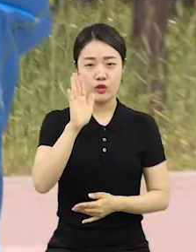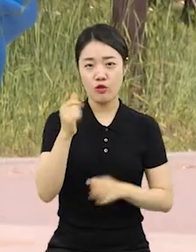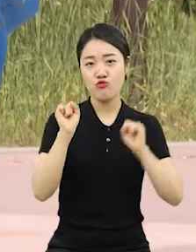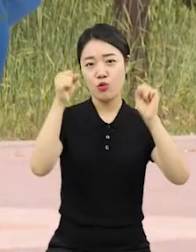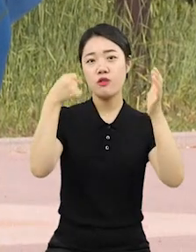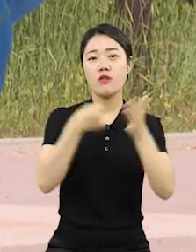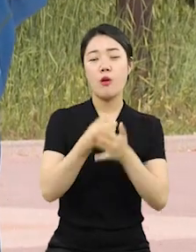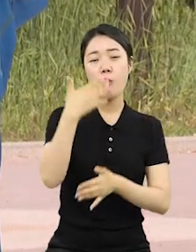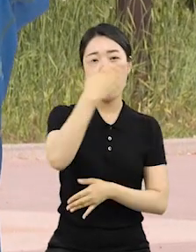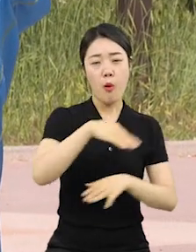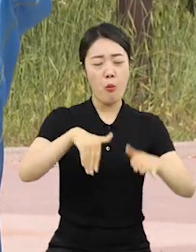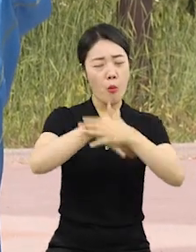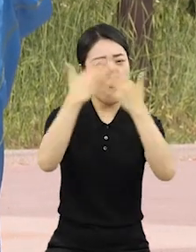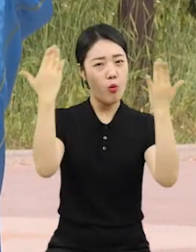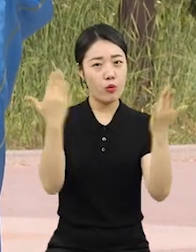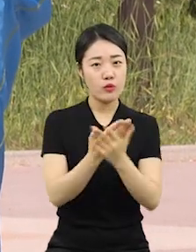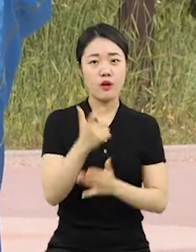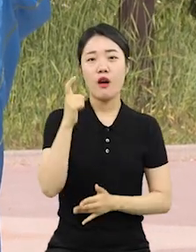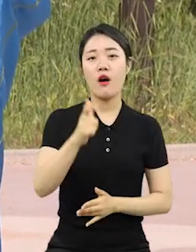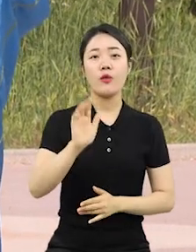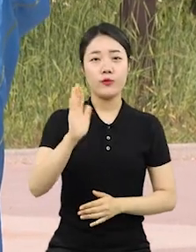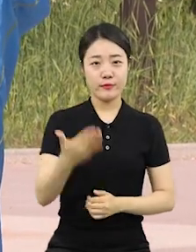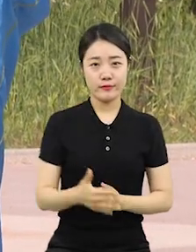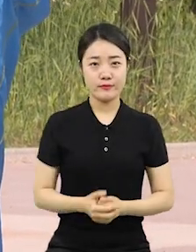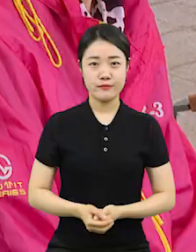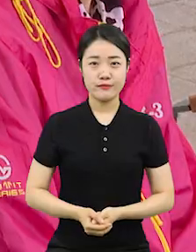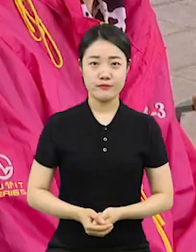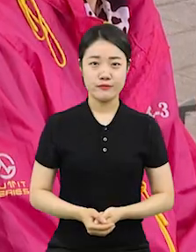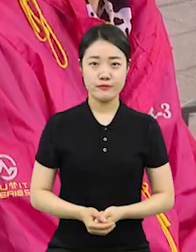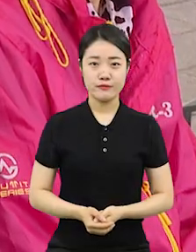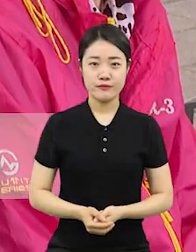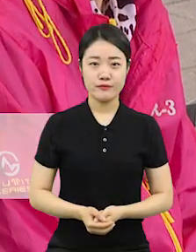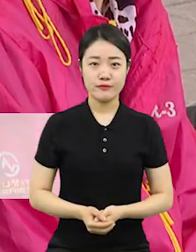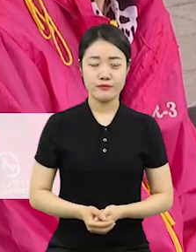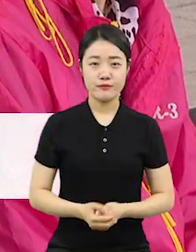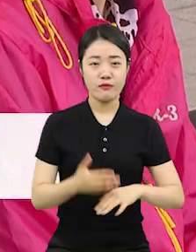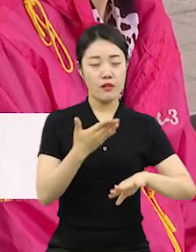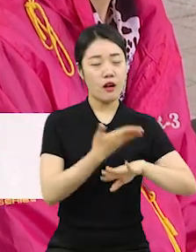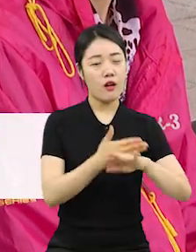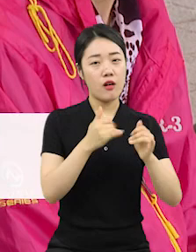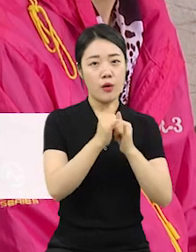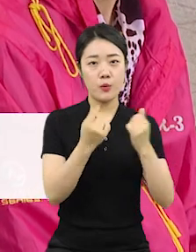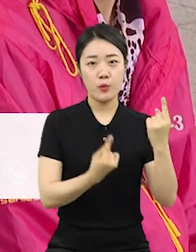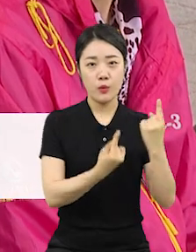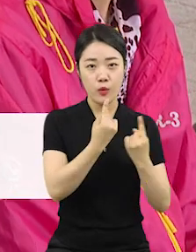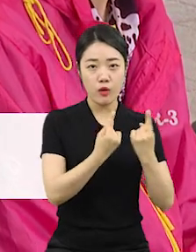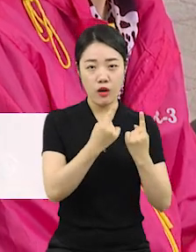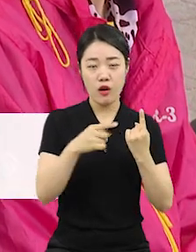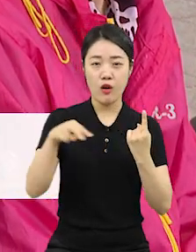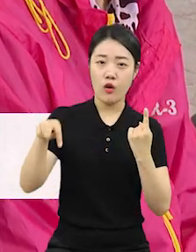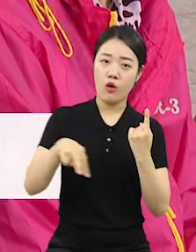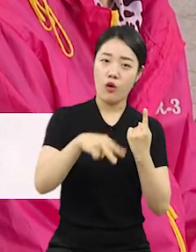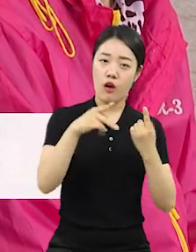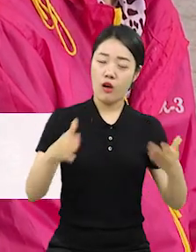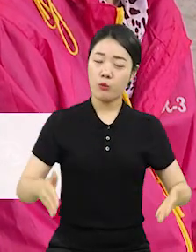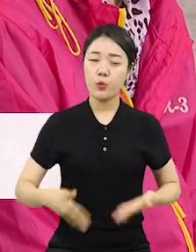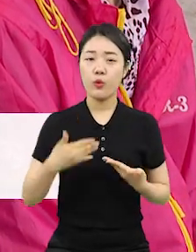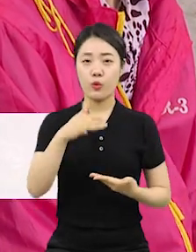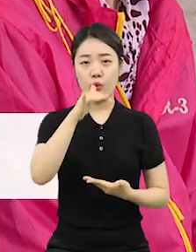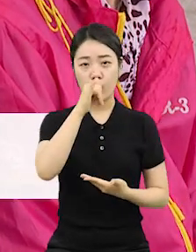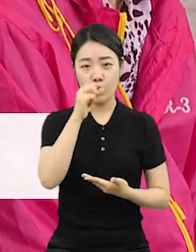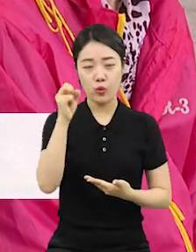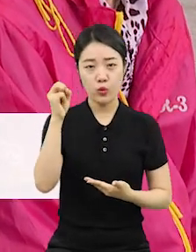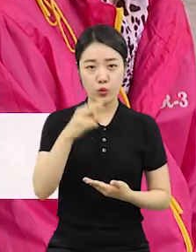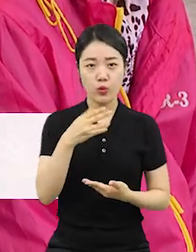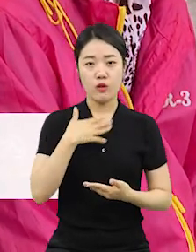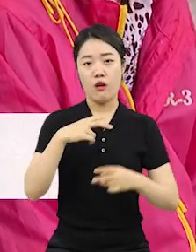만큼 몸의 모든 부위를 강화할 수 있다고 합니다. 남들보다 이렇게 걷는 게 가벼워지고